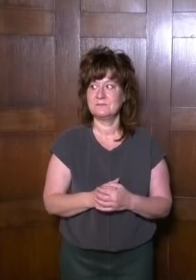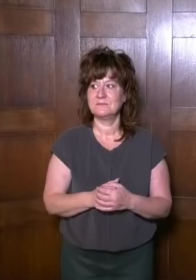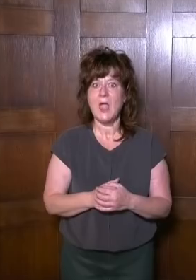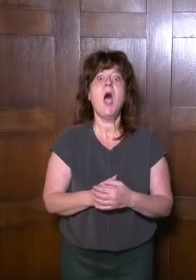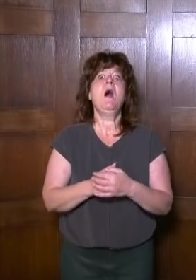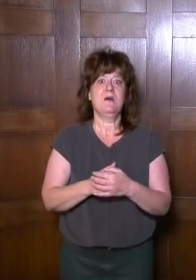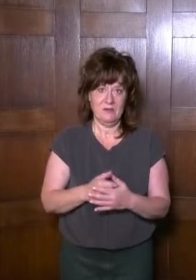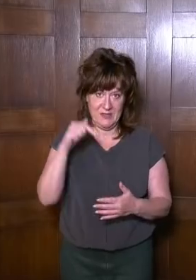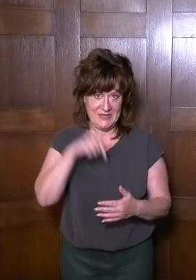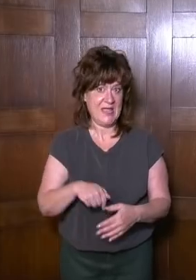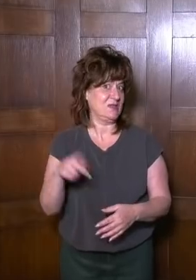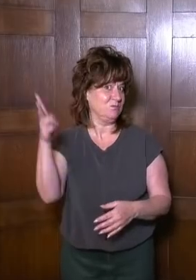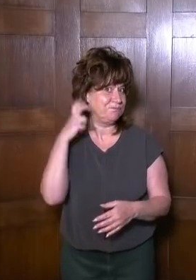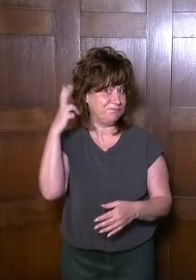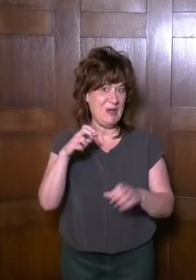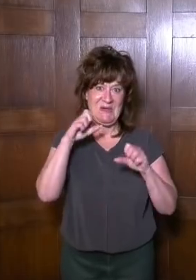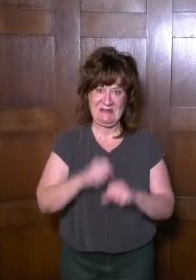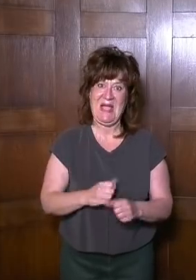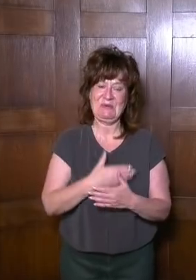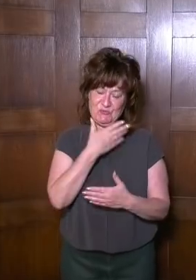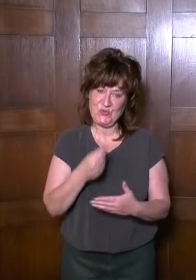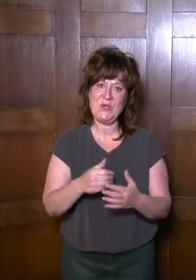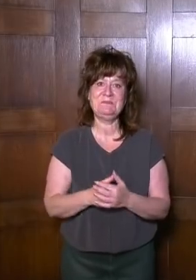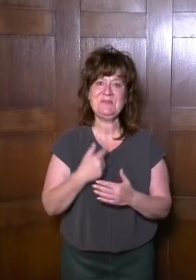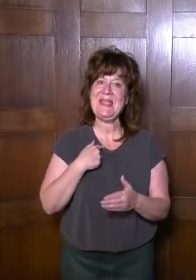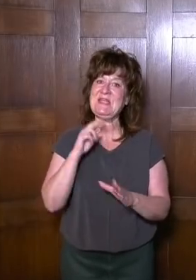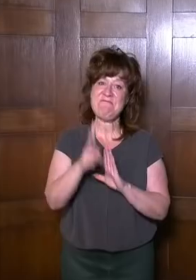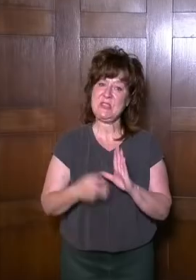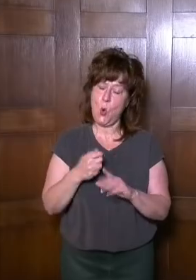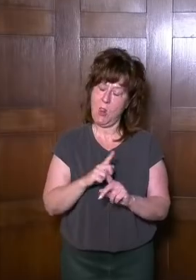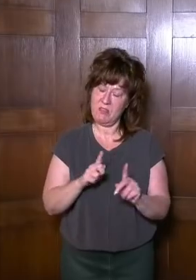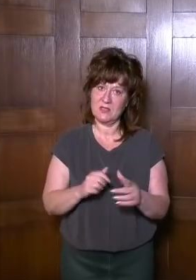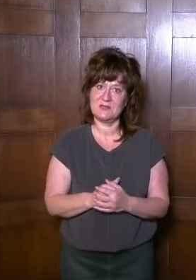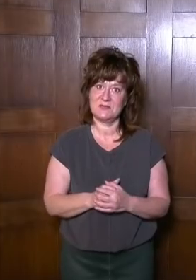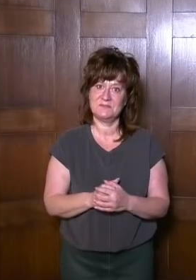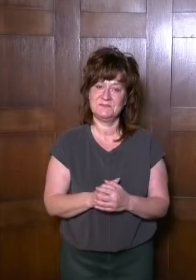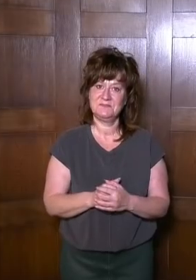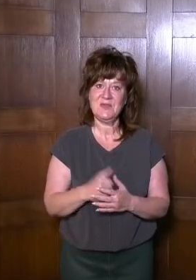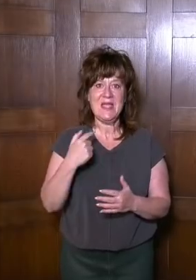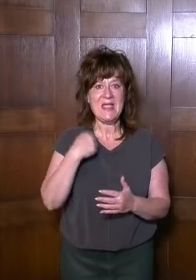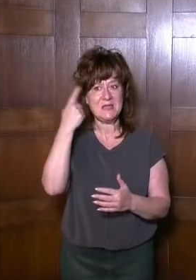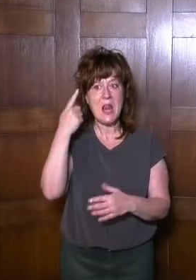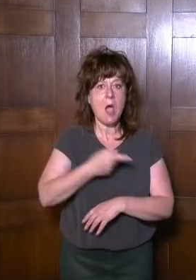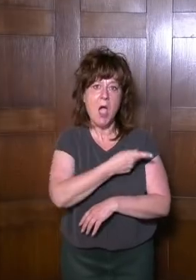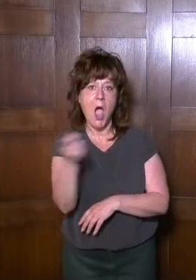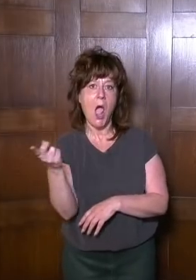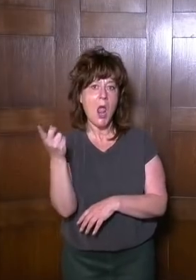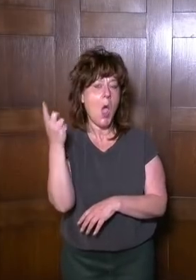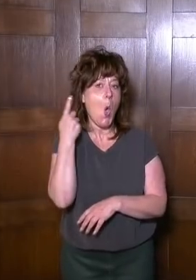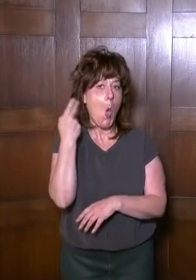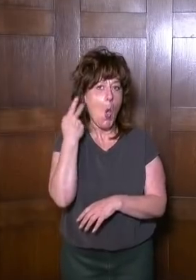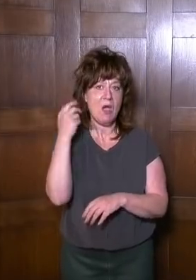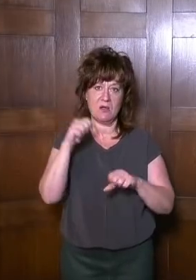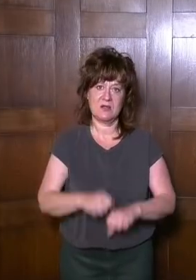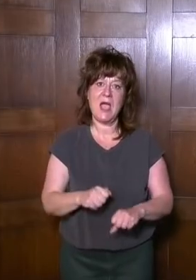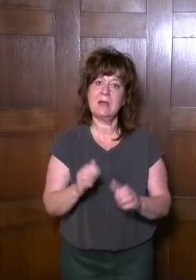Jetzt hören Sie mich auch. Noch schöner. Ich wiederhole es aber nicht. Nein, ich glaube, es konnten alle hören, aber bitte achten